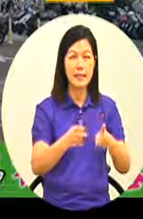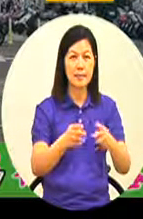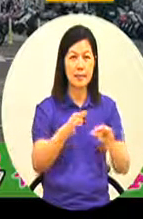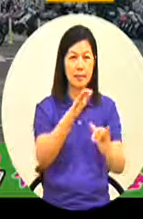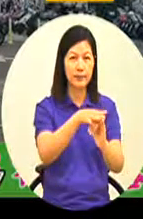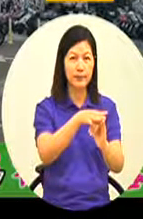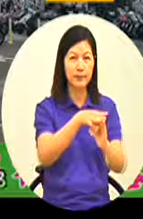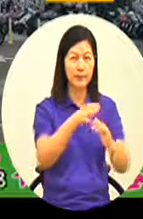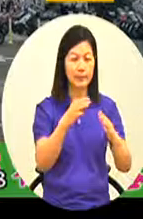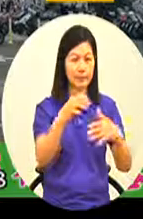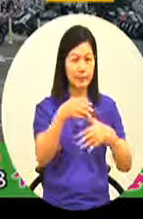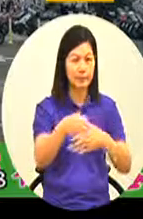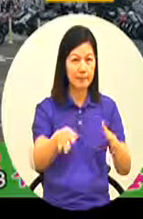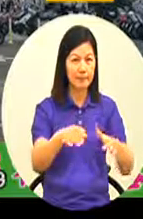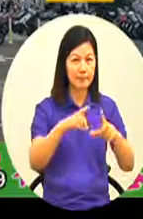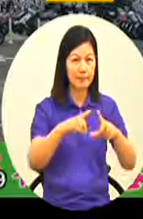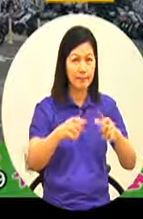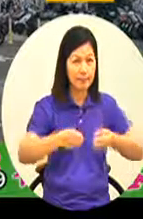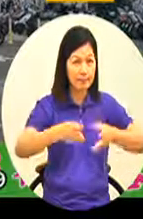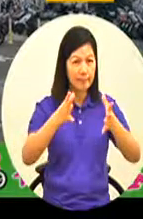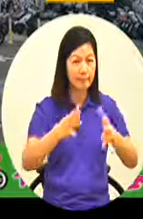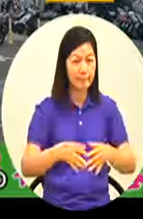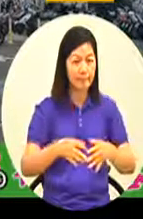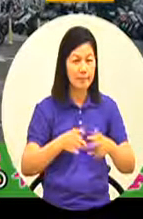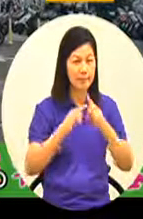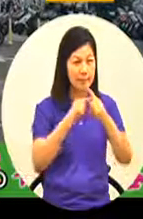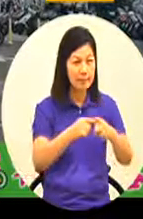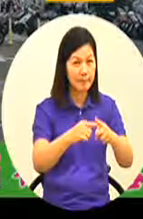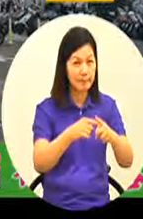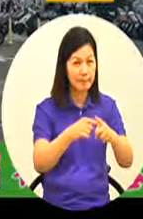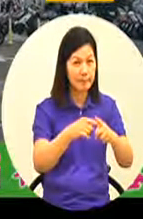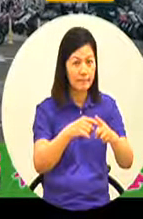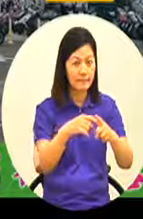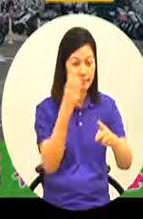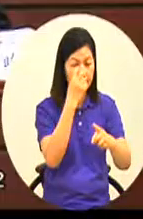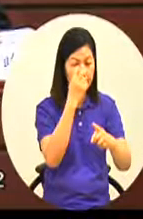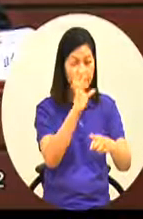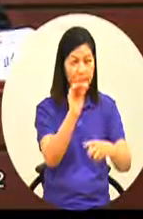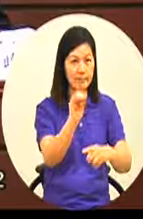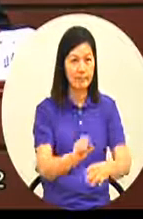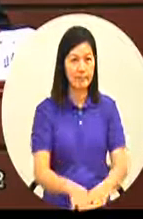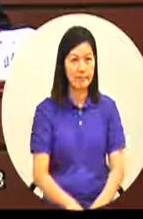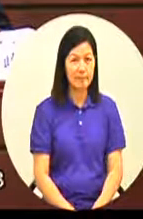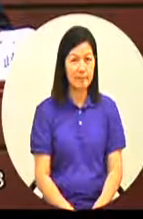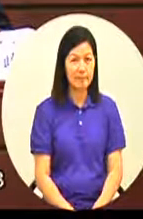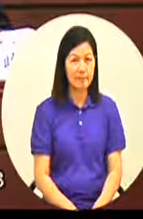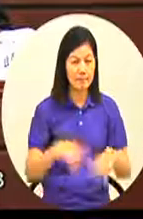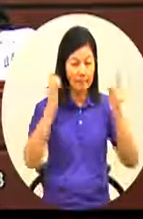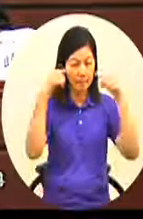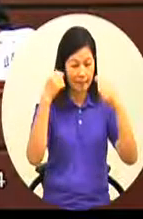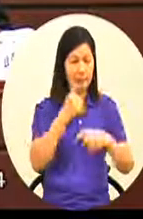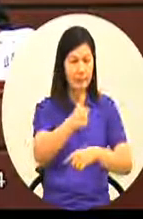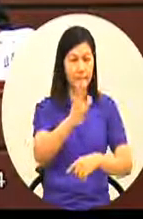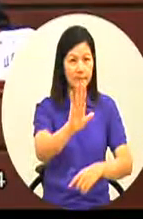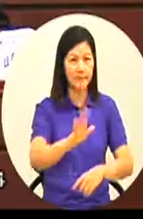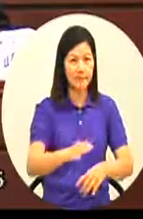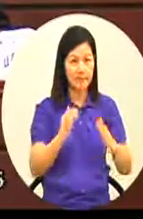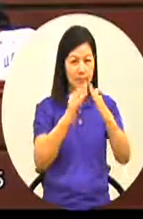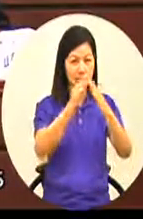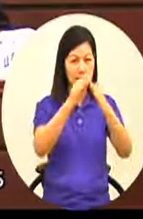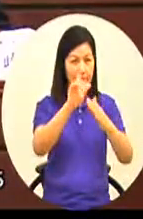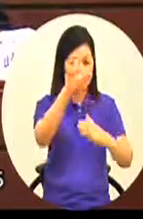来，我们来，你去过没有？ 常常去， 常常去机关室大楼楼上，有